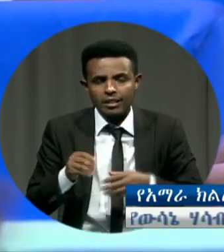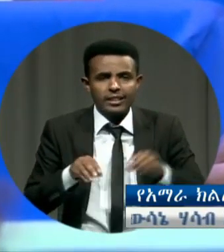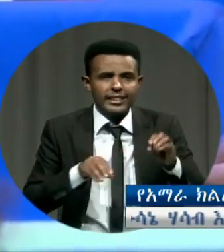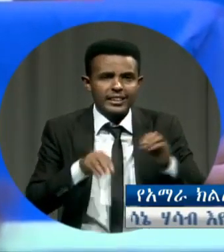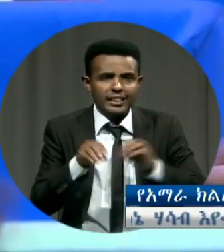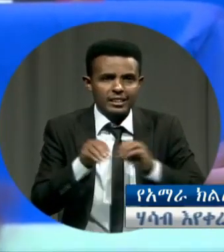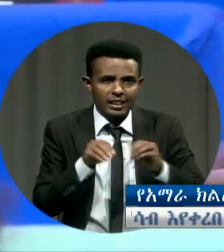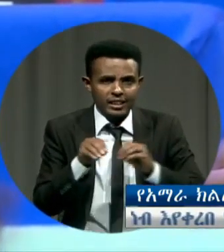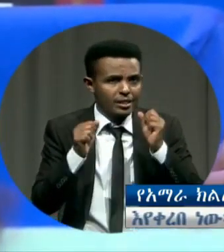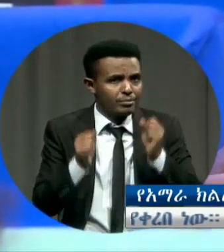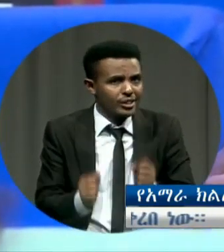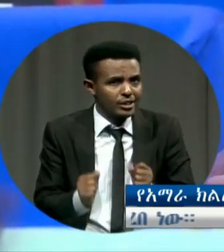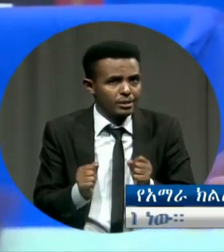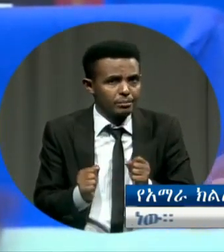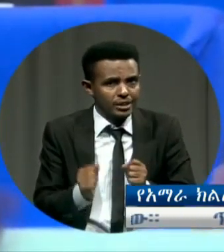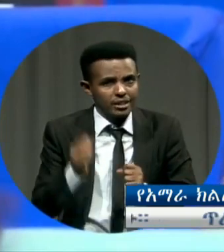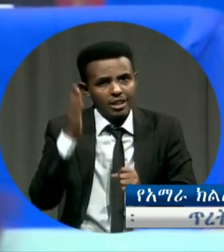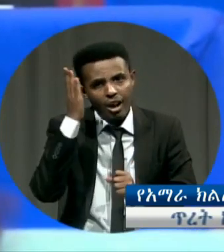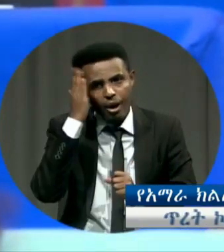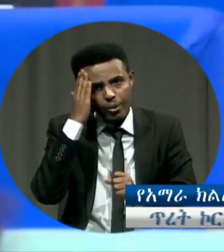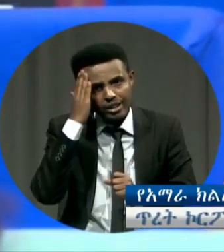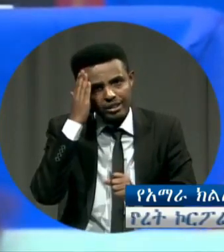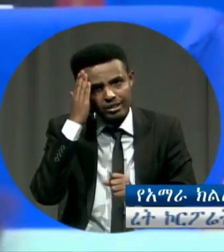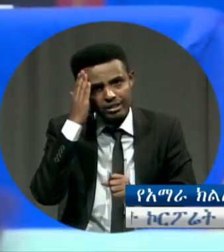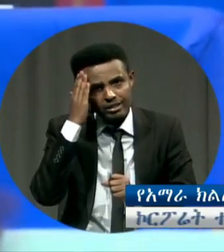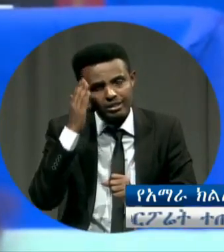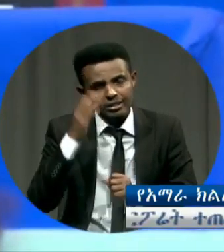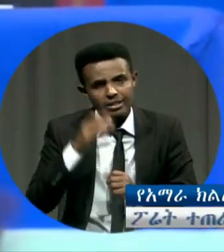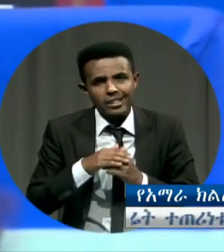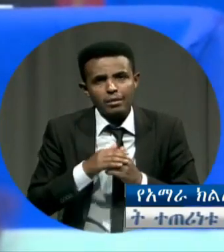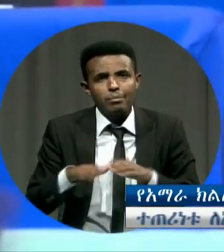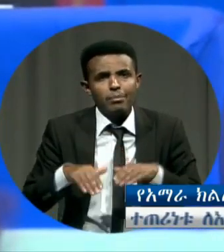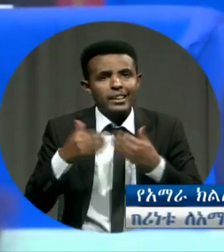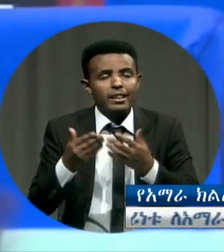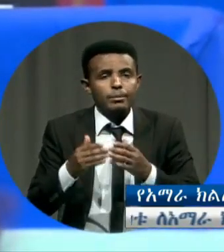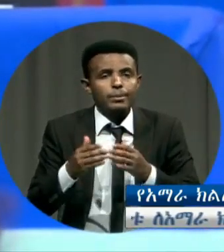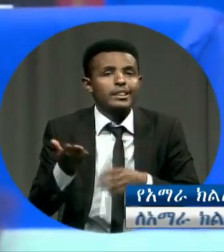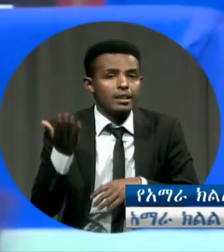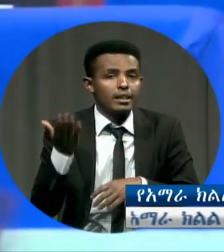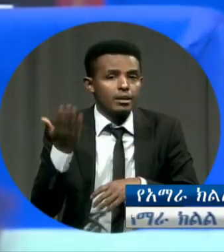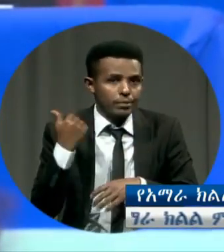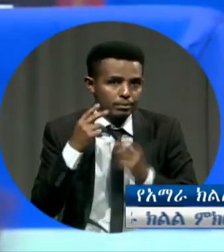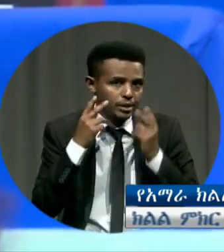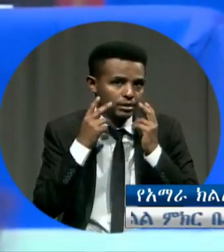ሊንቀሳቀስ የሚችልበት ነው አውቀን መቅረብ እንደነበረበት ነው።